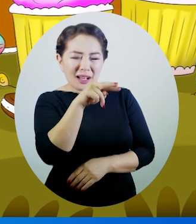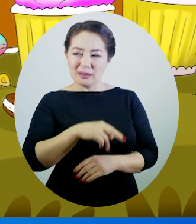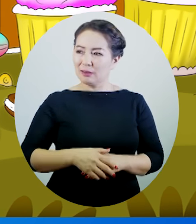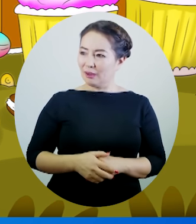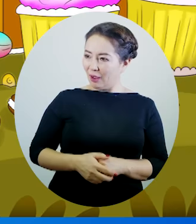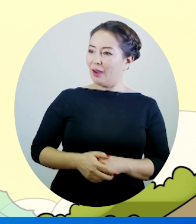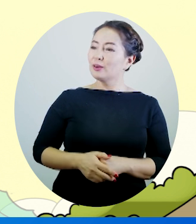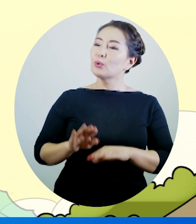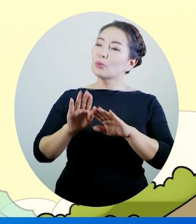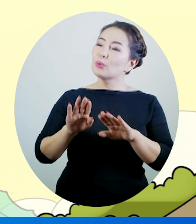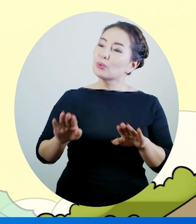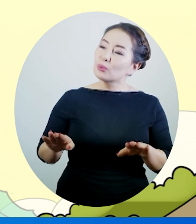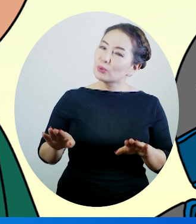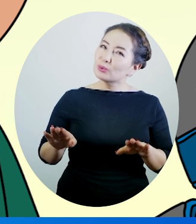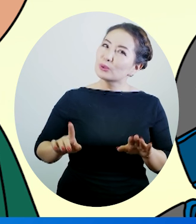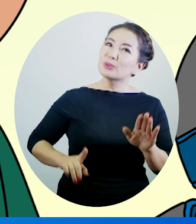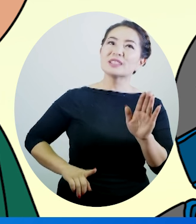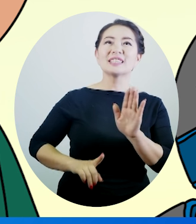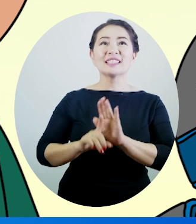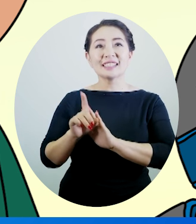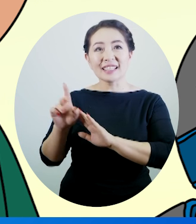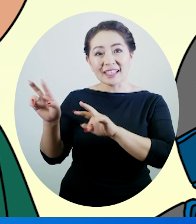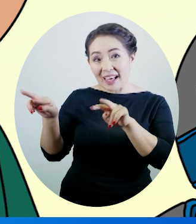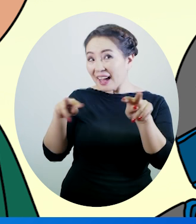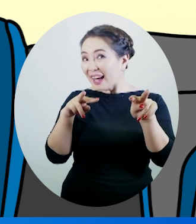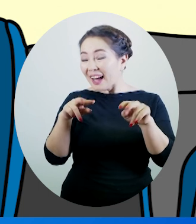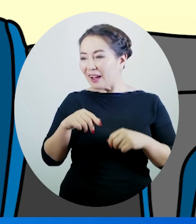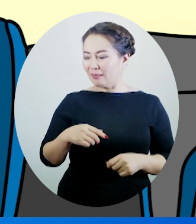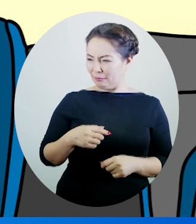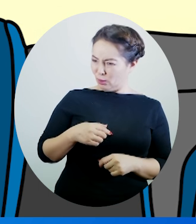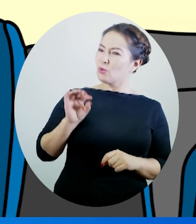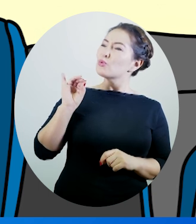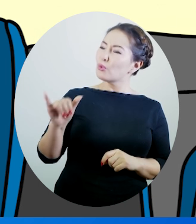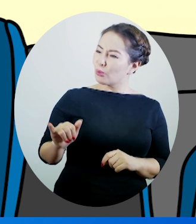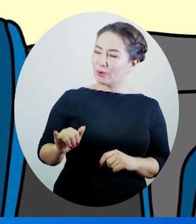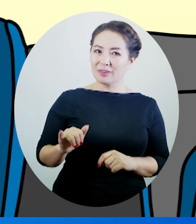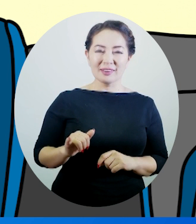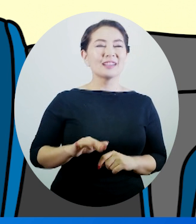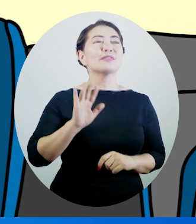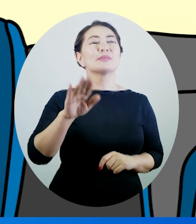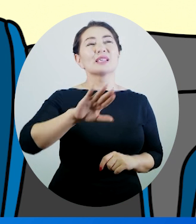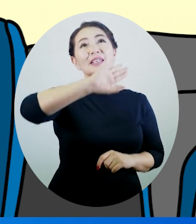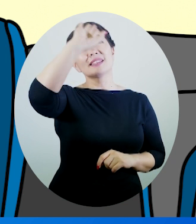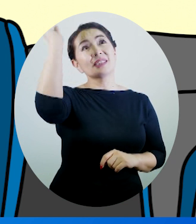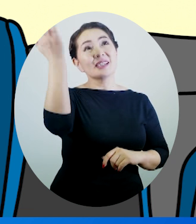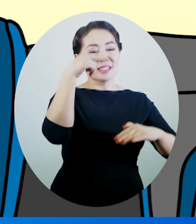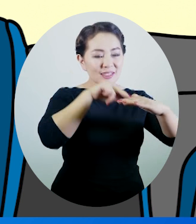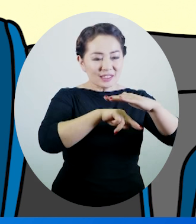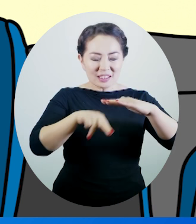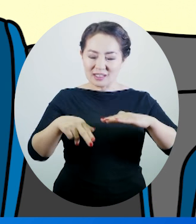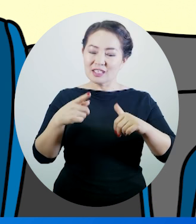Kids first residence. Яасан гинэ? Тэнгэрийн цэцэрлэг гэдэг гоё газар санаанд орлоо.